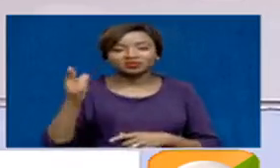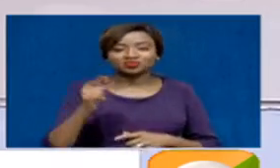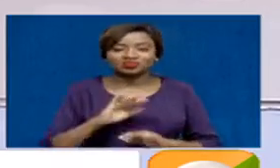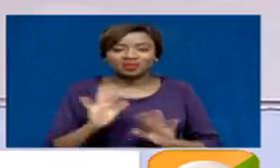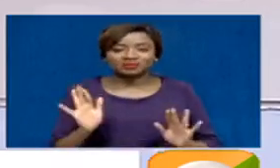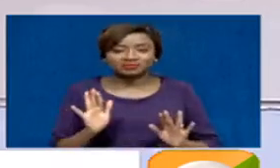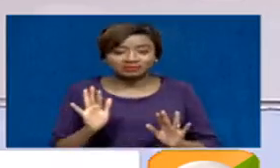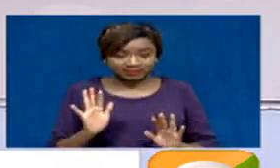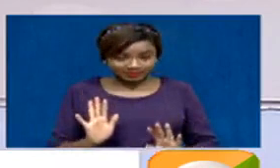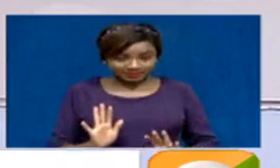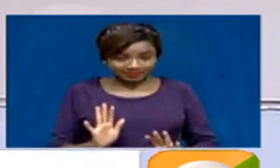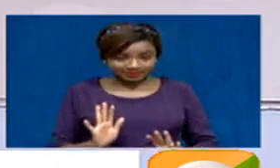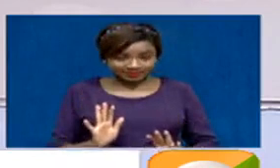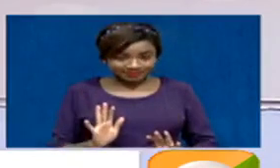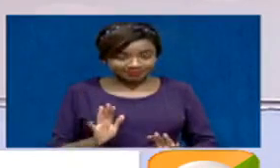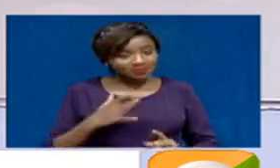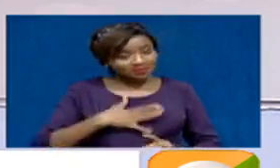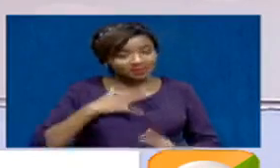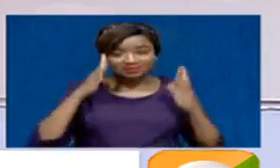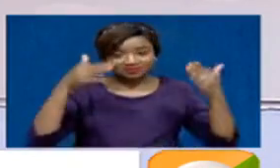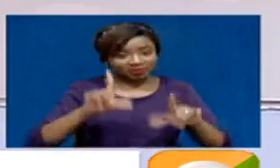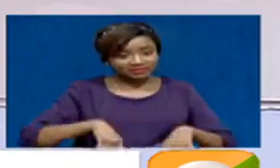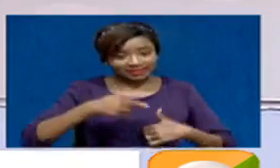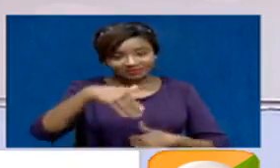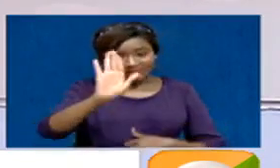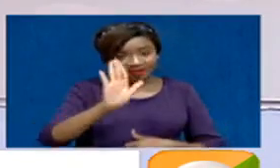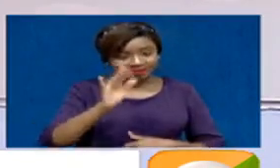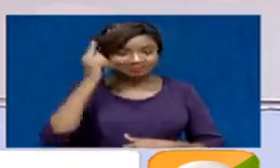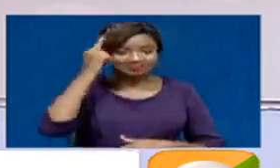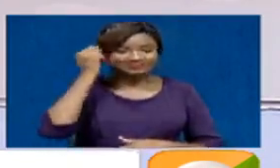Ishi maisha yako. Tatafakari hayo.